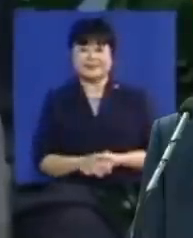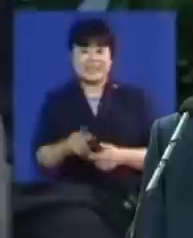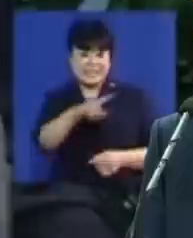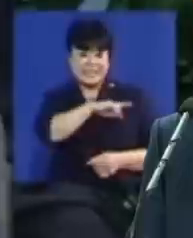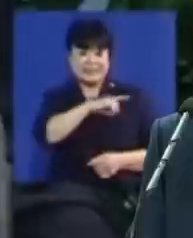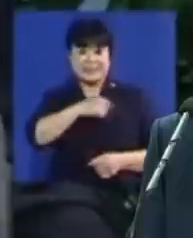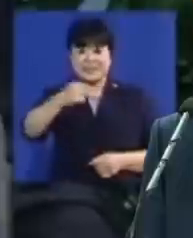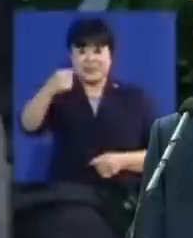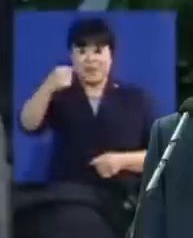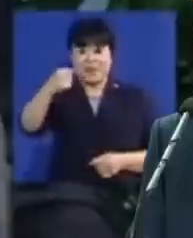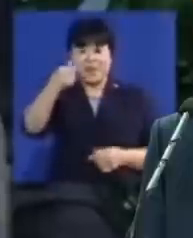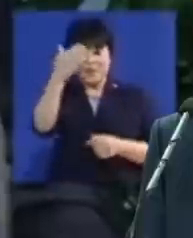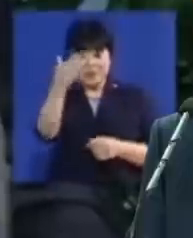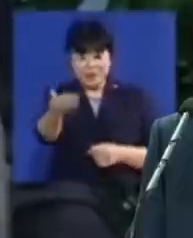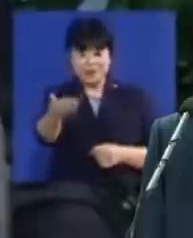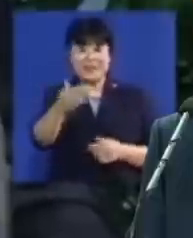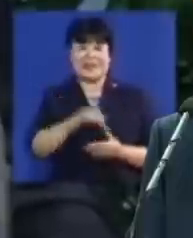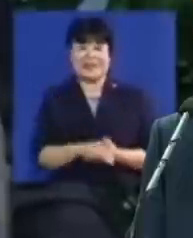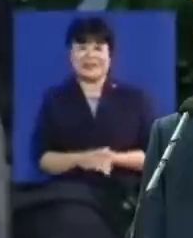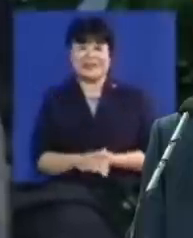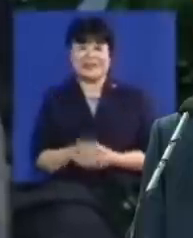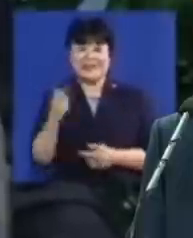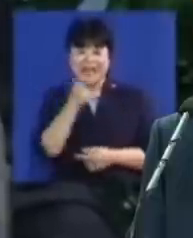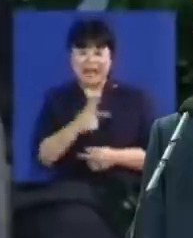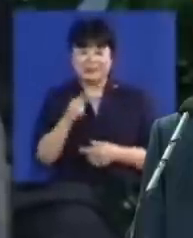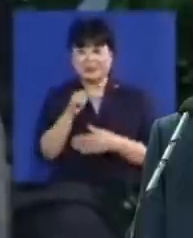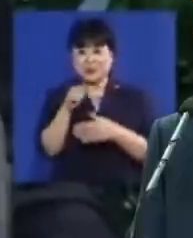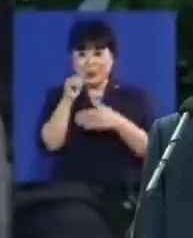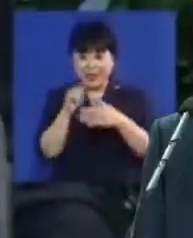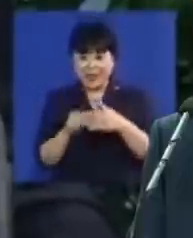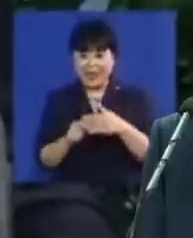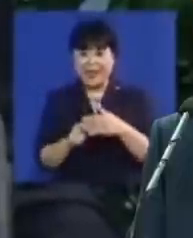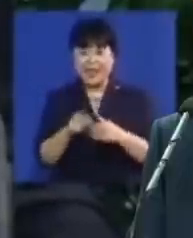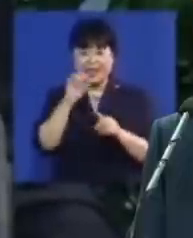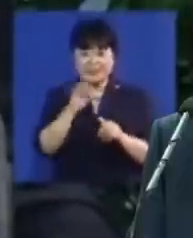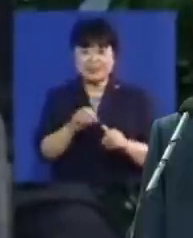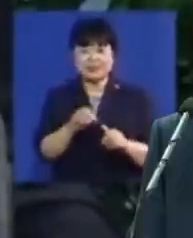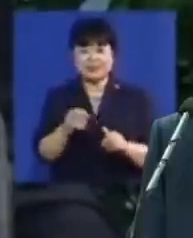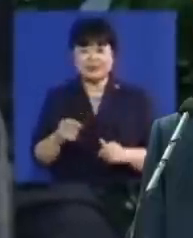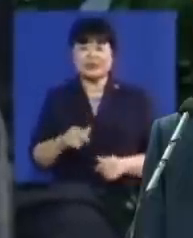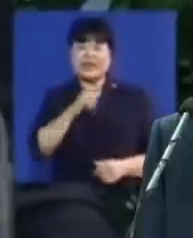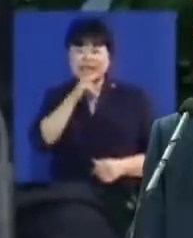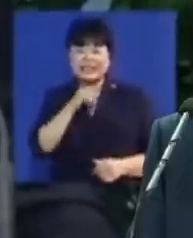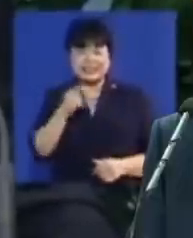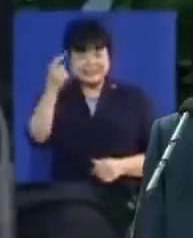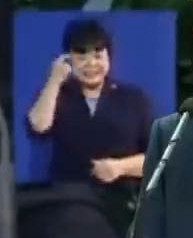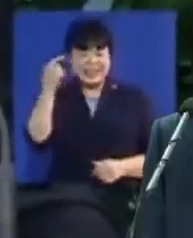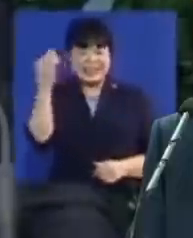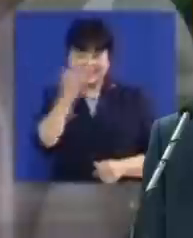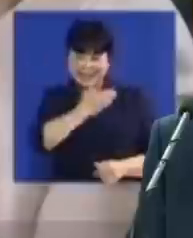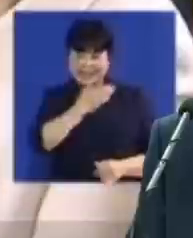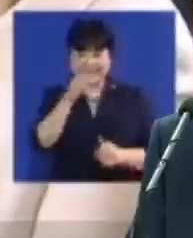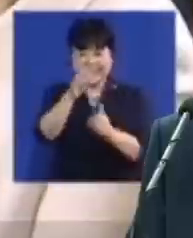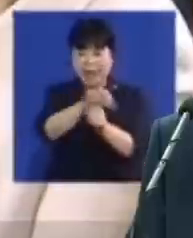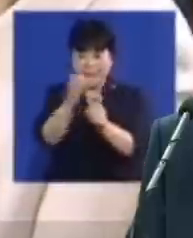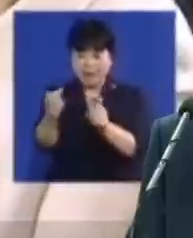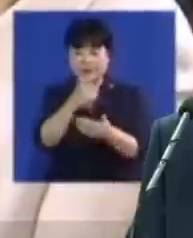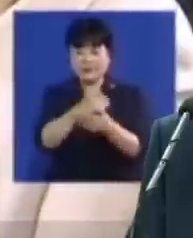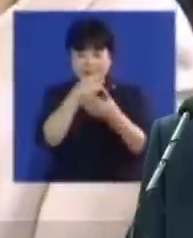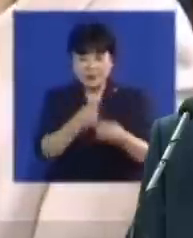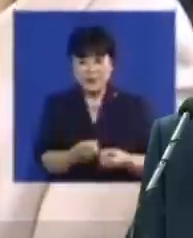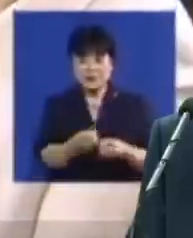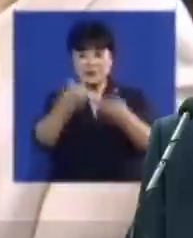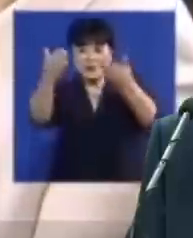이름으로 여러분의 가슴 속에 저주의식, 가난의식을 깨끗이 벗어버리기를 주의